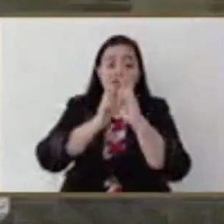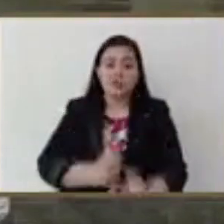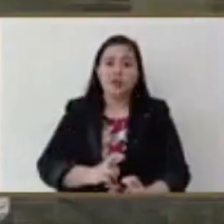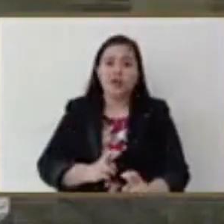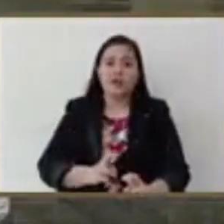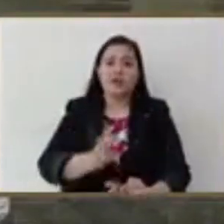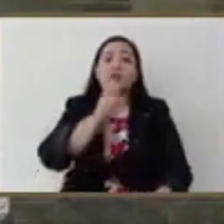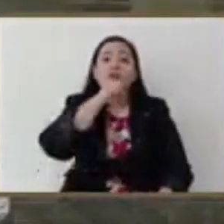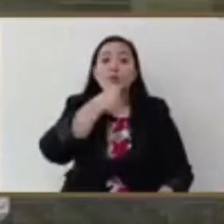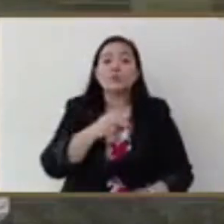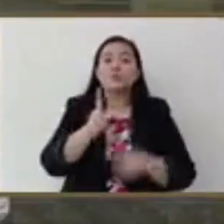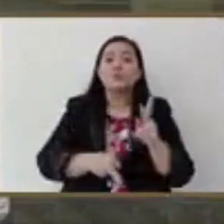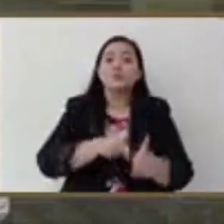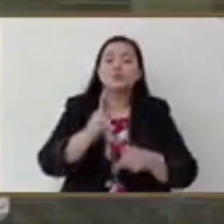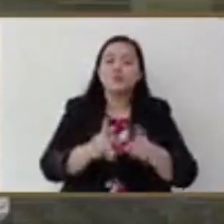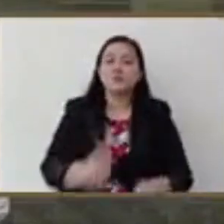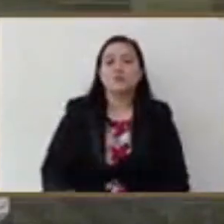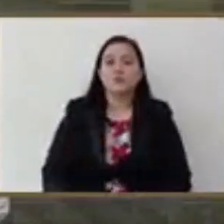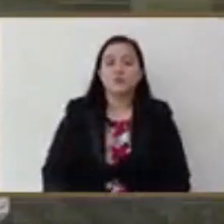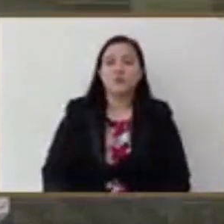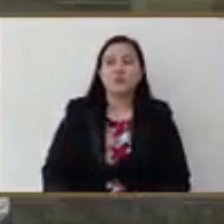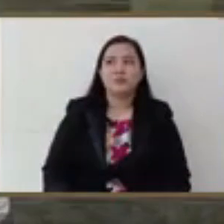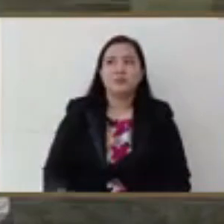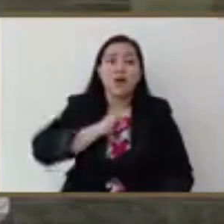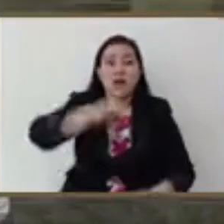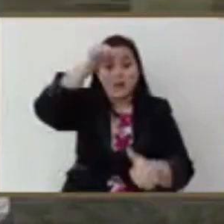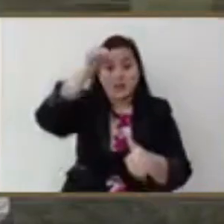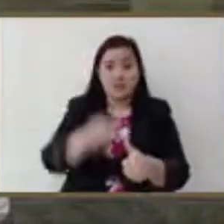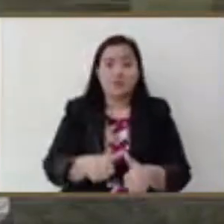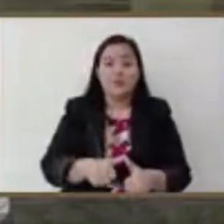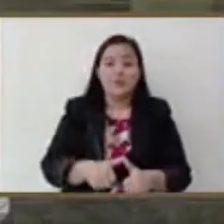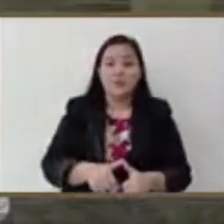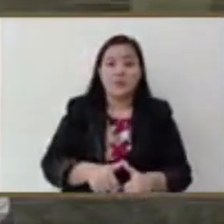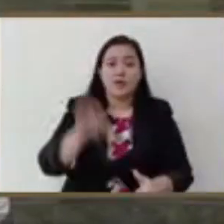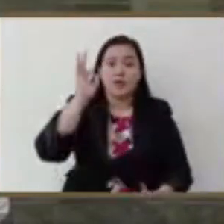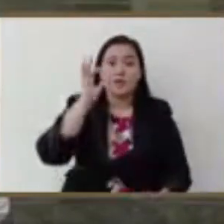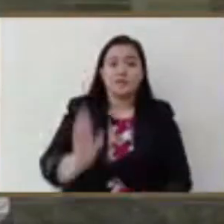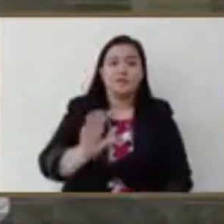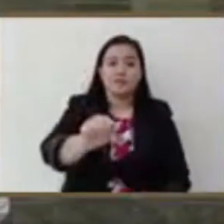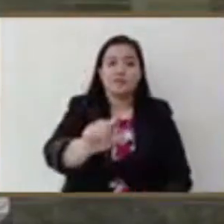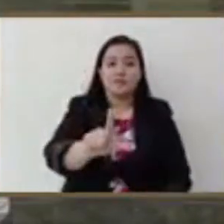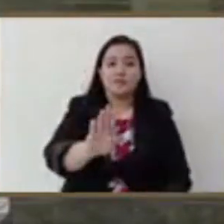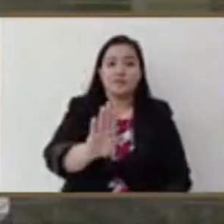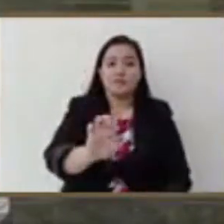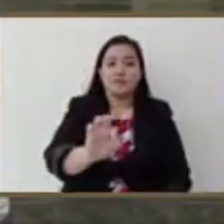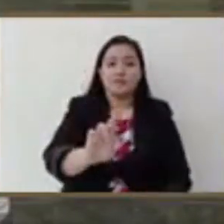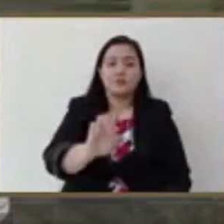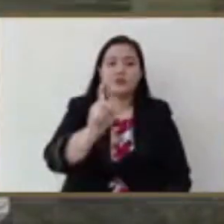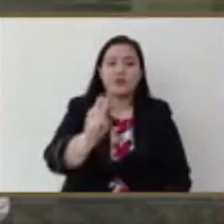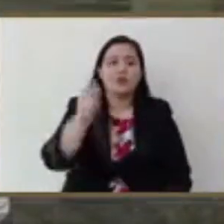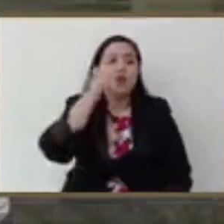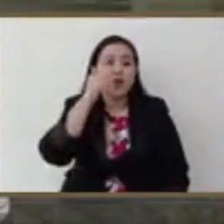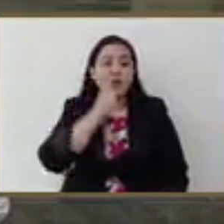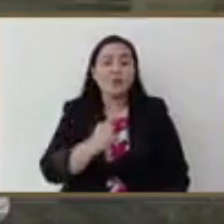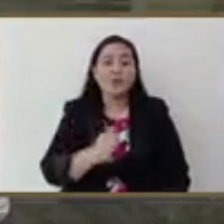You see, naalala ko si Brother Albert, every time na magkakausap kami, laging may po. Laging may po. Pero alam ko naman, hindi siya nagpo-po